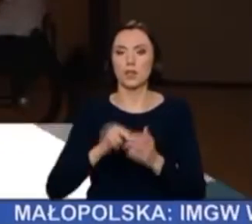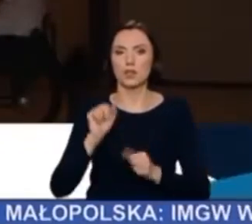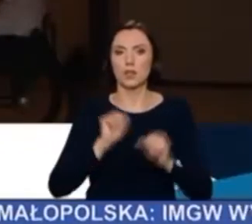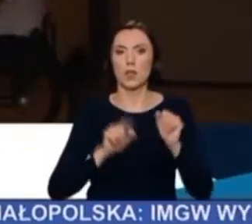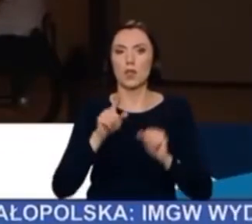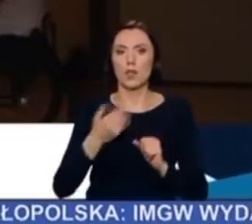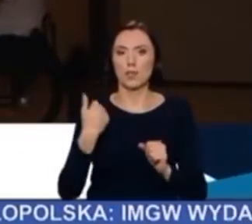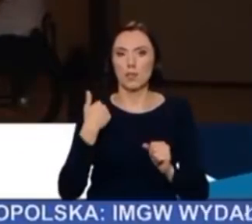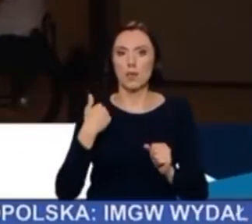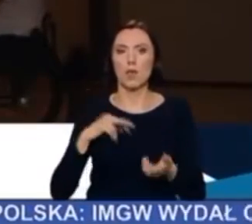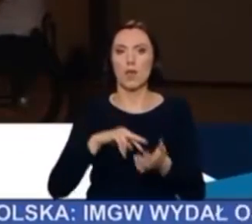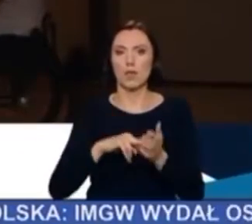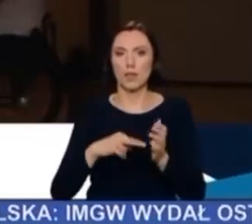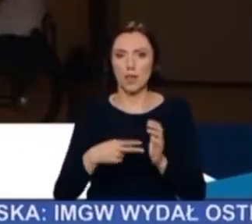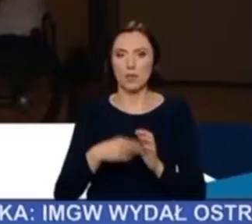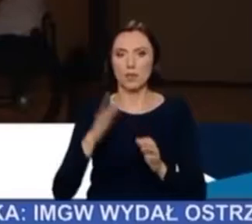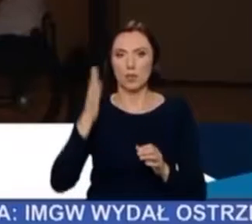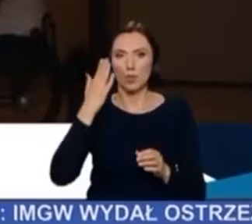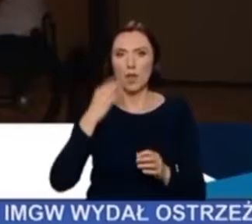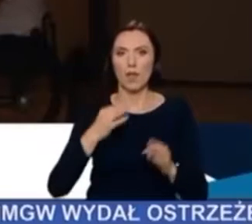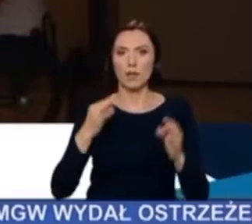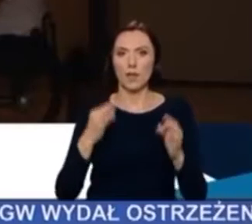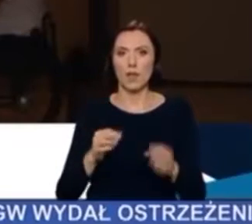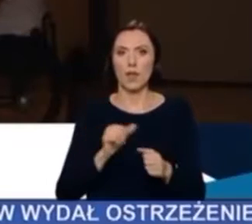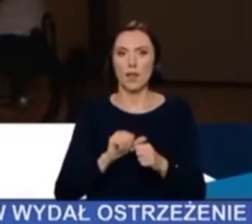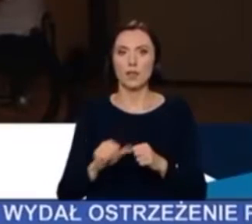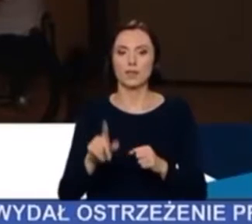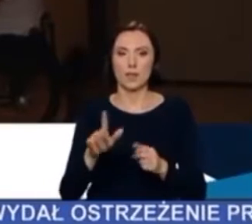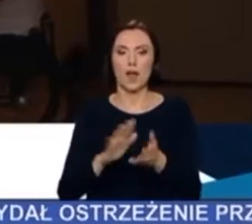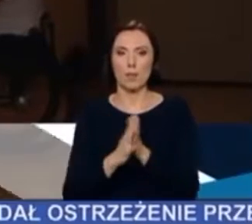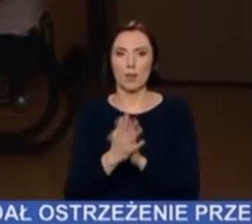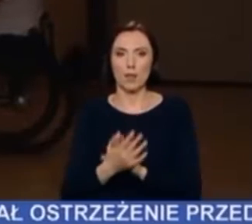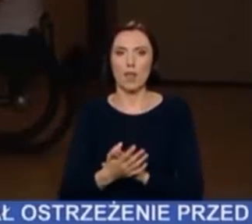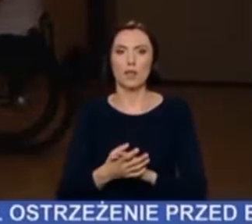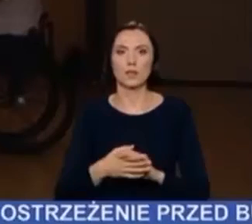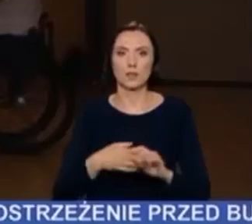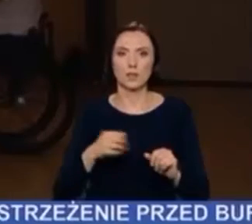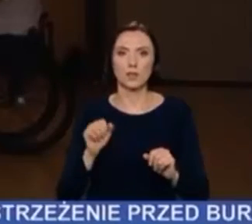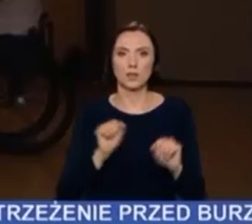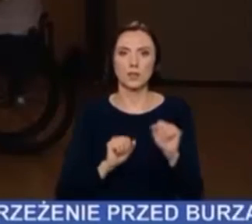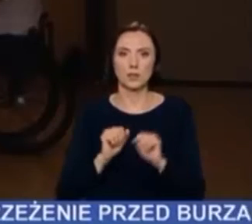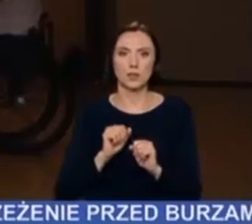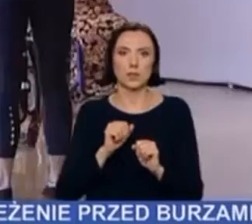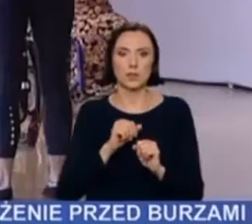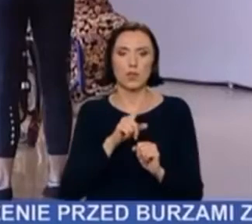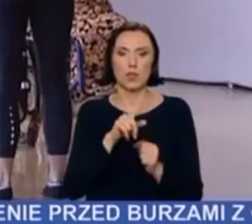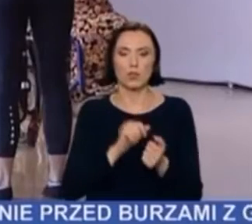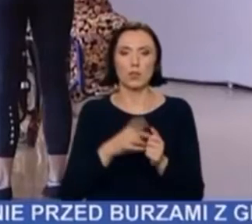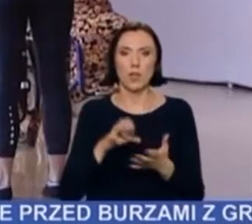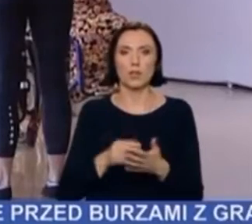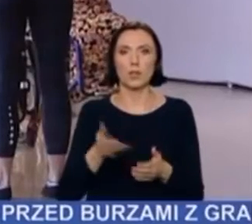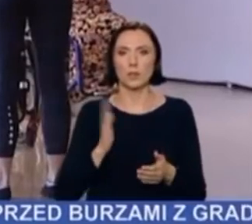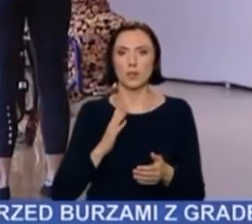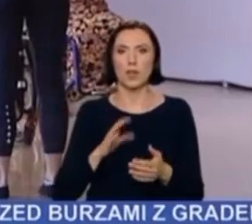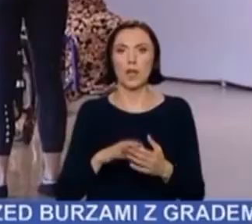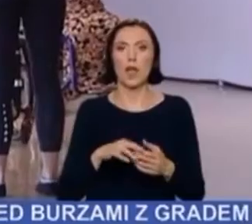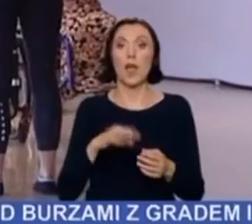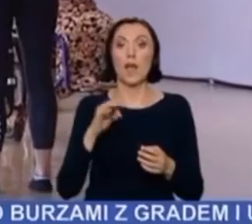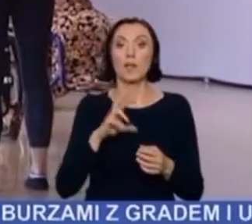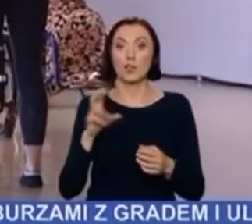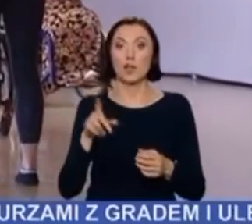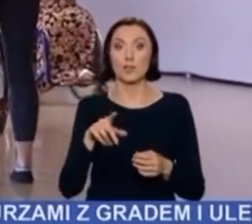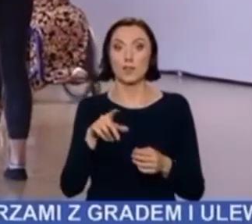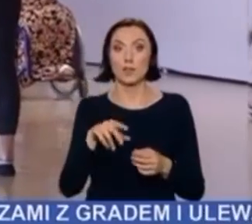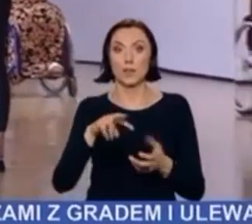była tancerką. Obecnie też jest fizjoterapeutką, więc te zajęcia są jak najbardziej bezpieczne. A podczas nich można